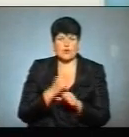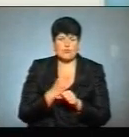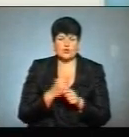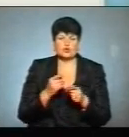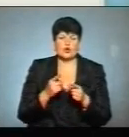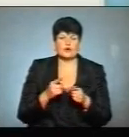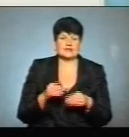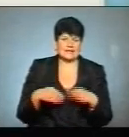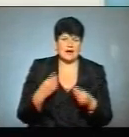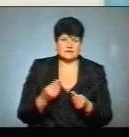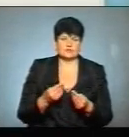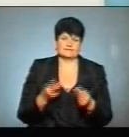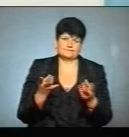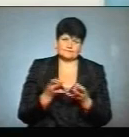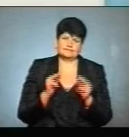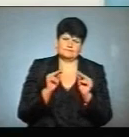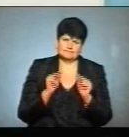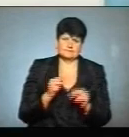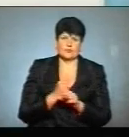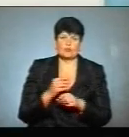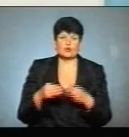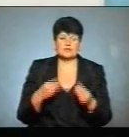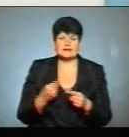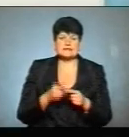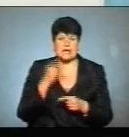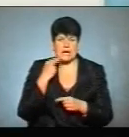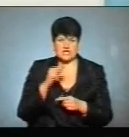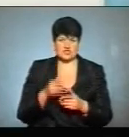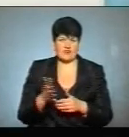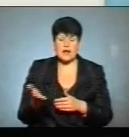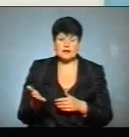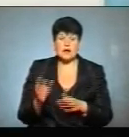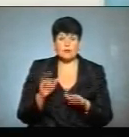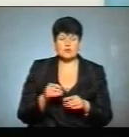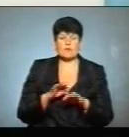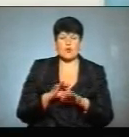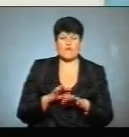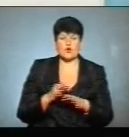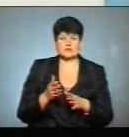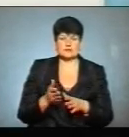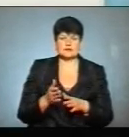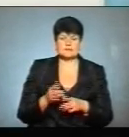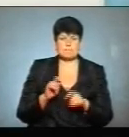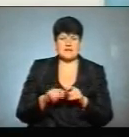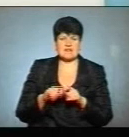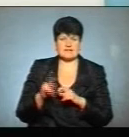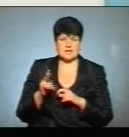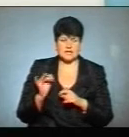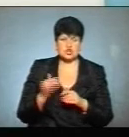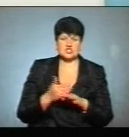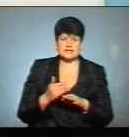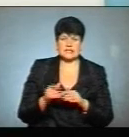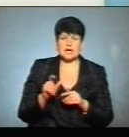легальне працевлаштування – це таки найкращий варіант. Ну, а потім проводились певні перевірки, і частина